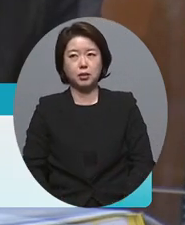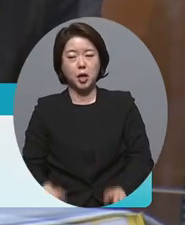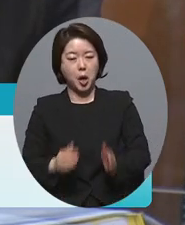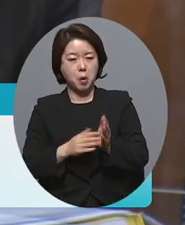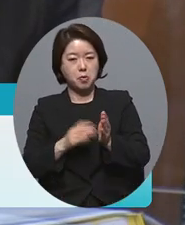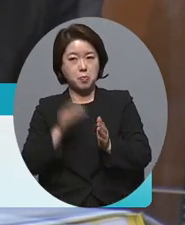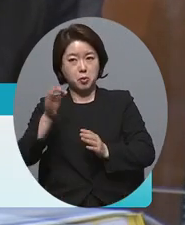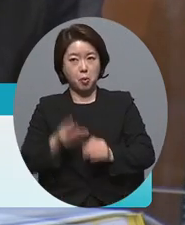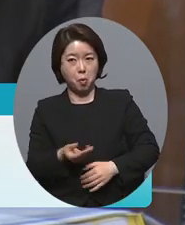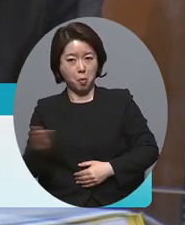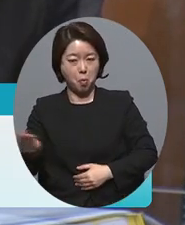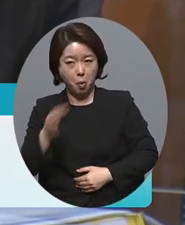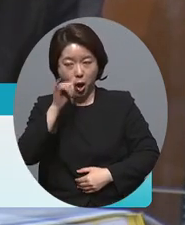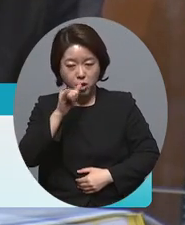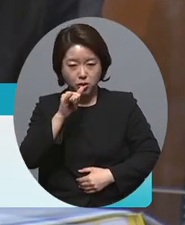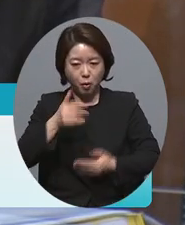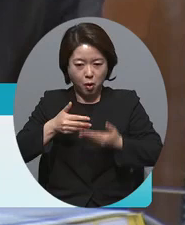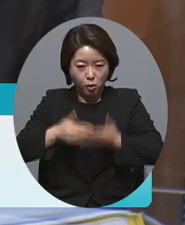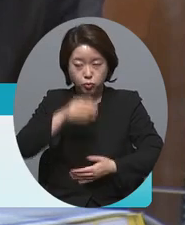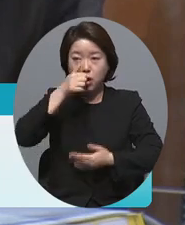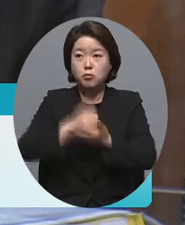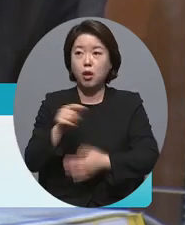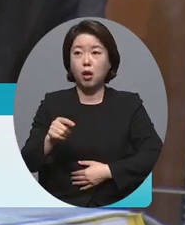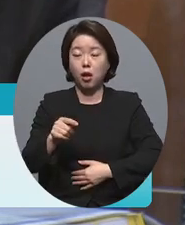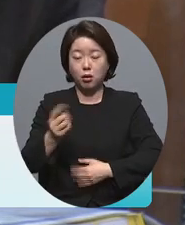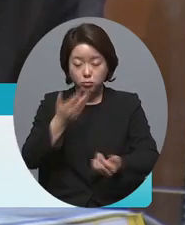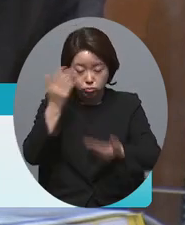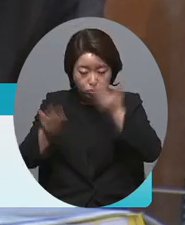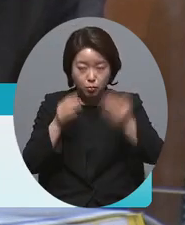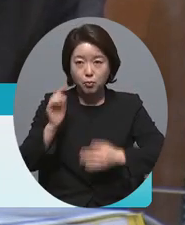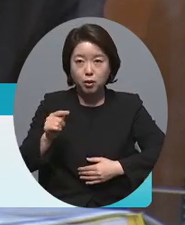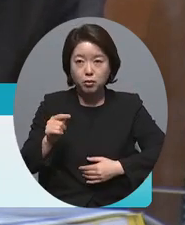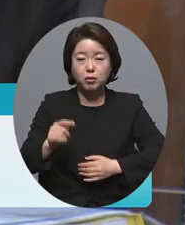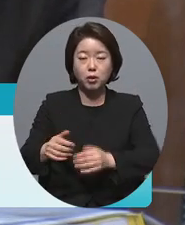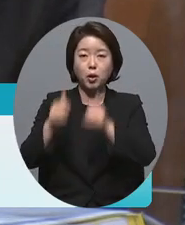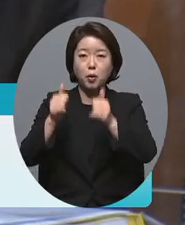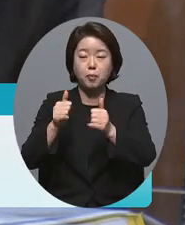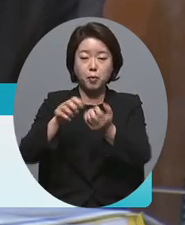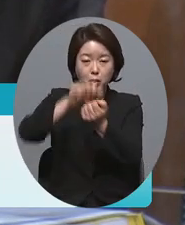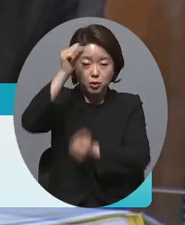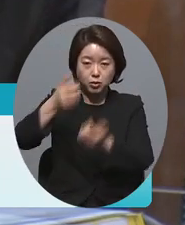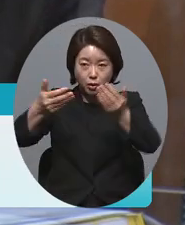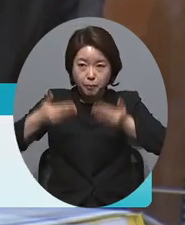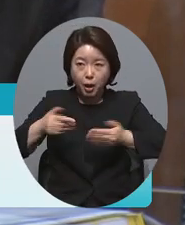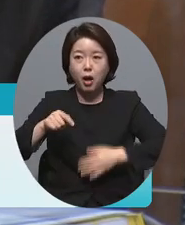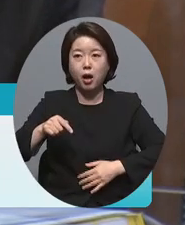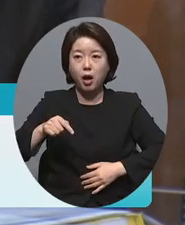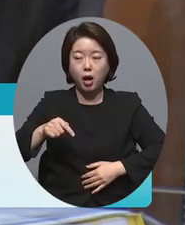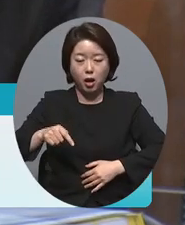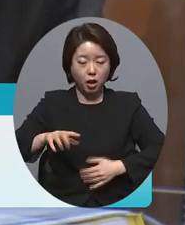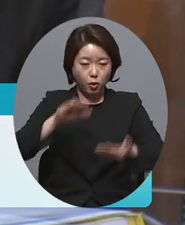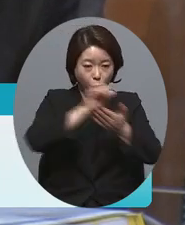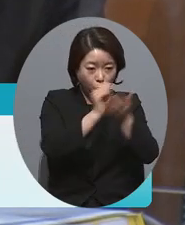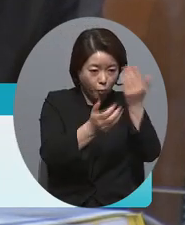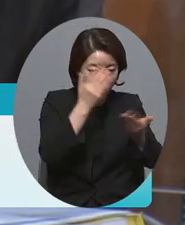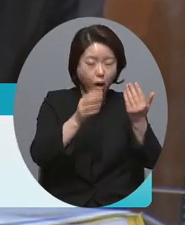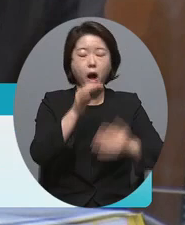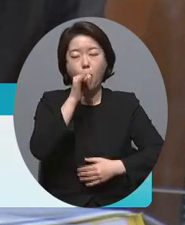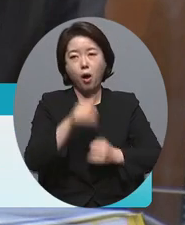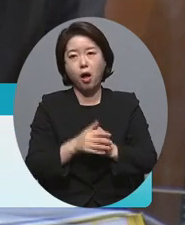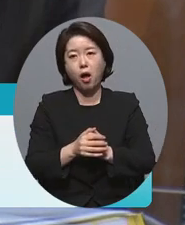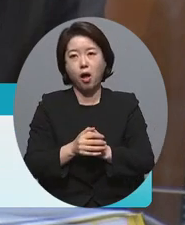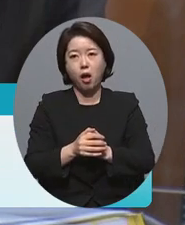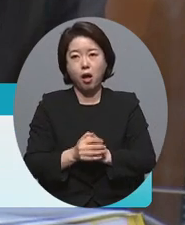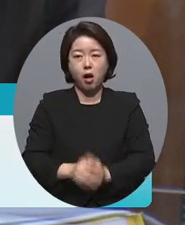건네졌다면 그건 중대범죄 아닙니까? 그걸 밝히기 위해서 법원에 영장을 발부받아서 압수수색을 한 것이고요.